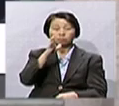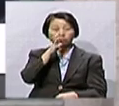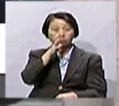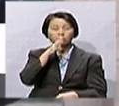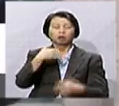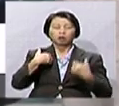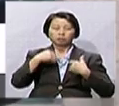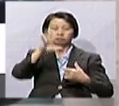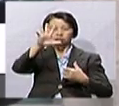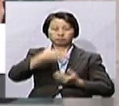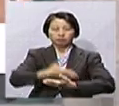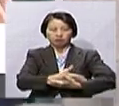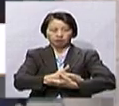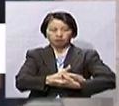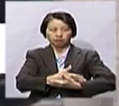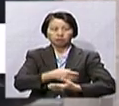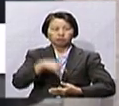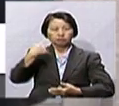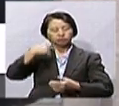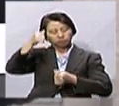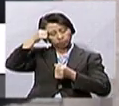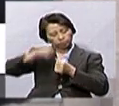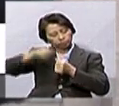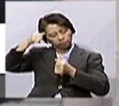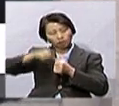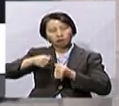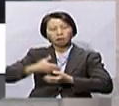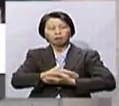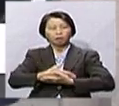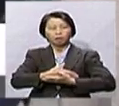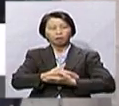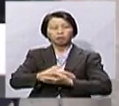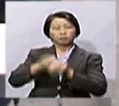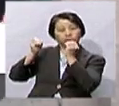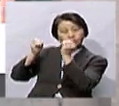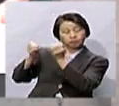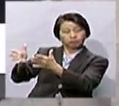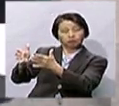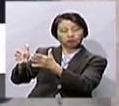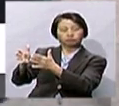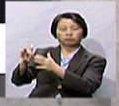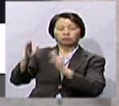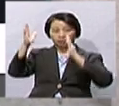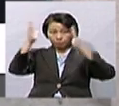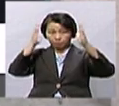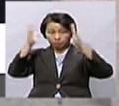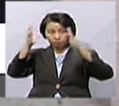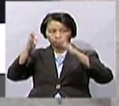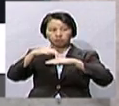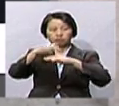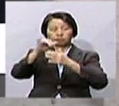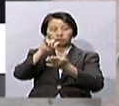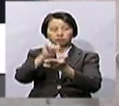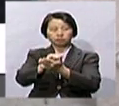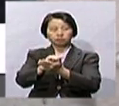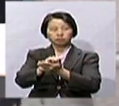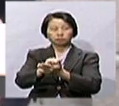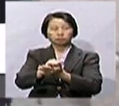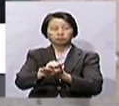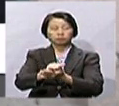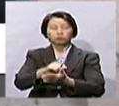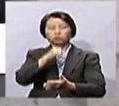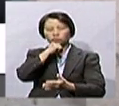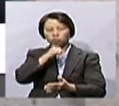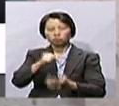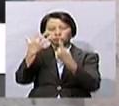anak itu mengakui sentiasa terkenangkan anak-anaknya yang ditinggalkan di tanah air. Lebih-lebih lagi seorang daripada mereka.